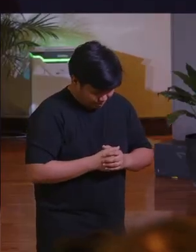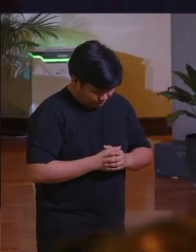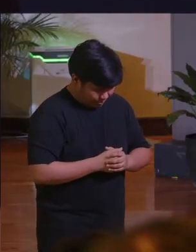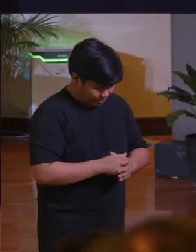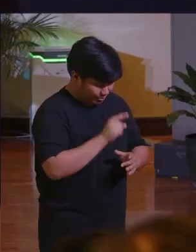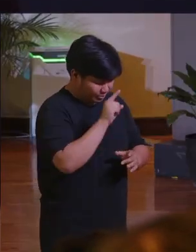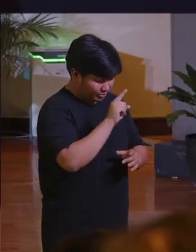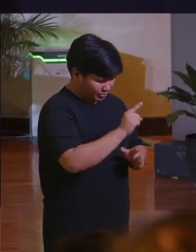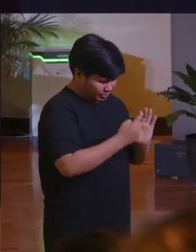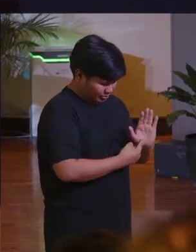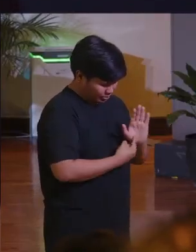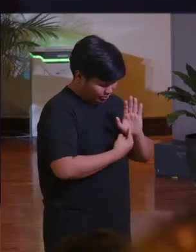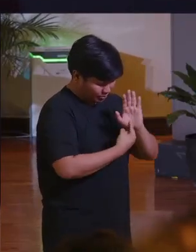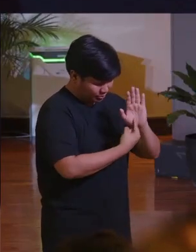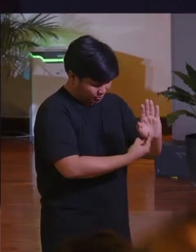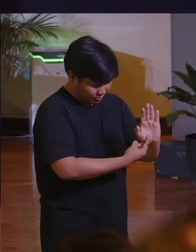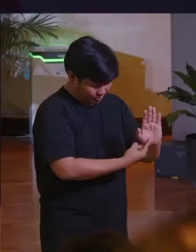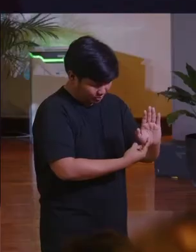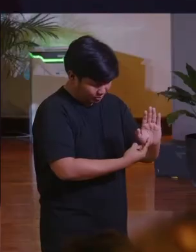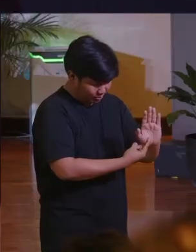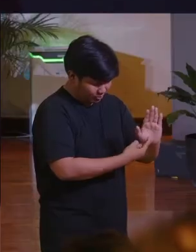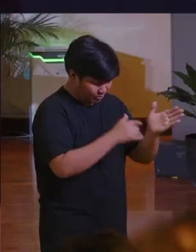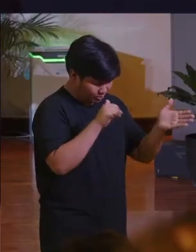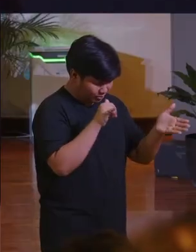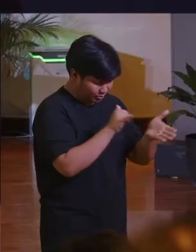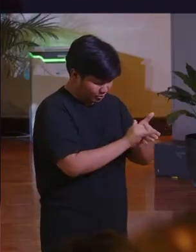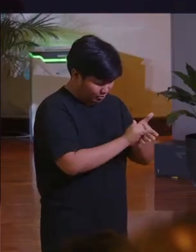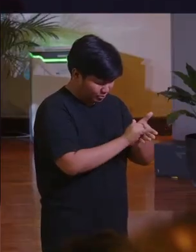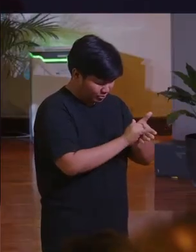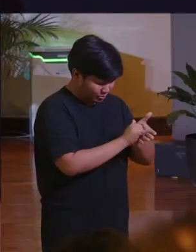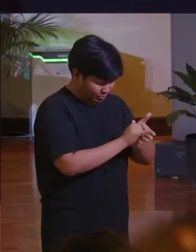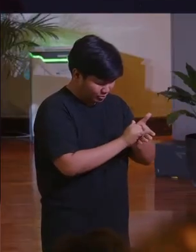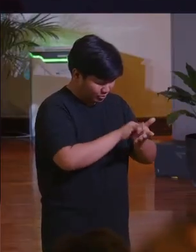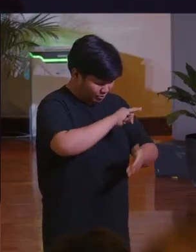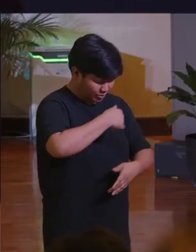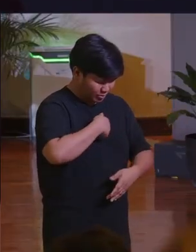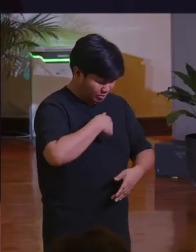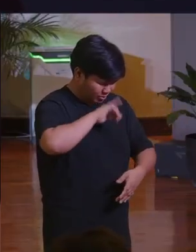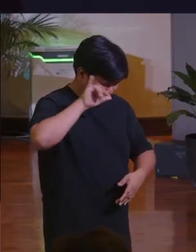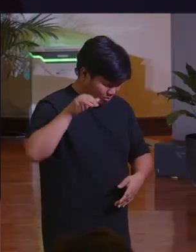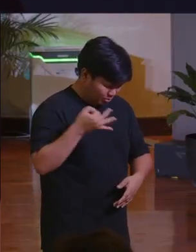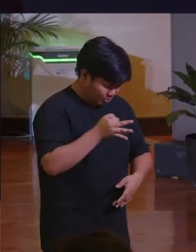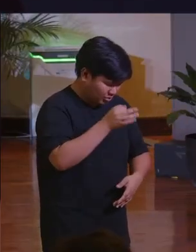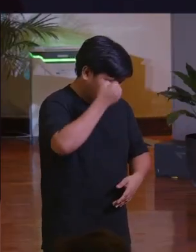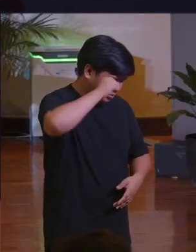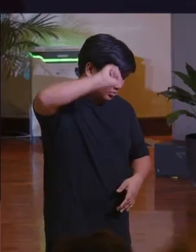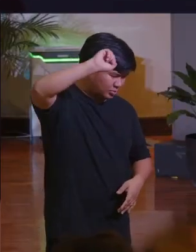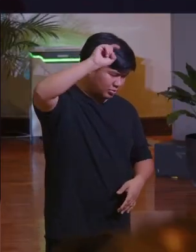Isang pagsasalaysay niya ng kanyang paghihimagsik sa inyo.